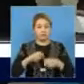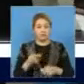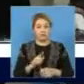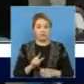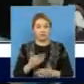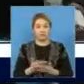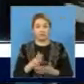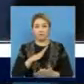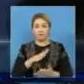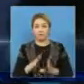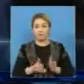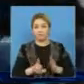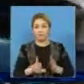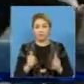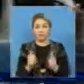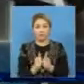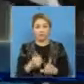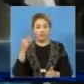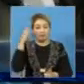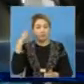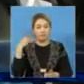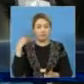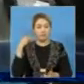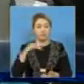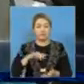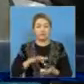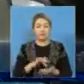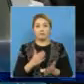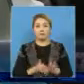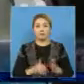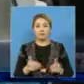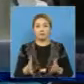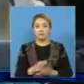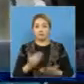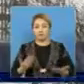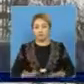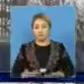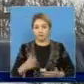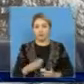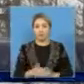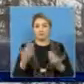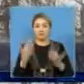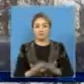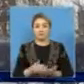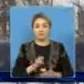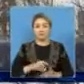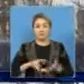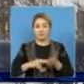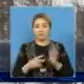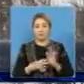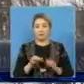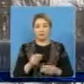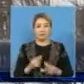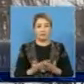газоснабжением, находятся вдоль дороги Актубе-Кандагаш. Для жителей должны быть созданы все условия для жизни. В текущем году в районе планируют привлечь